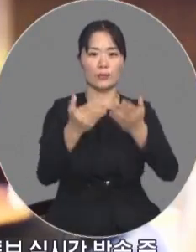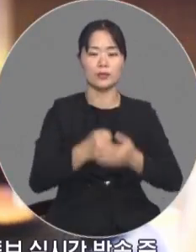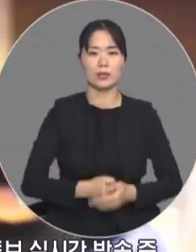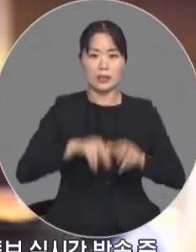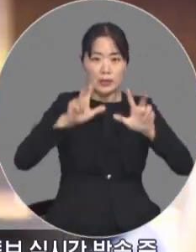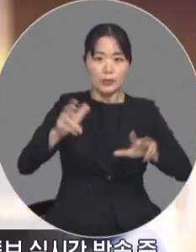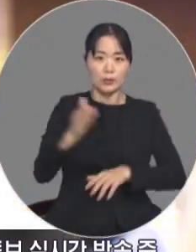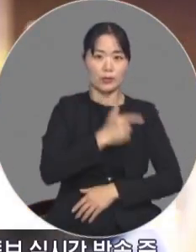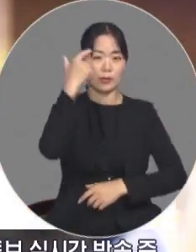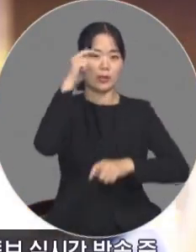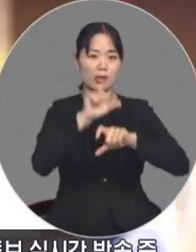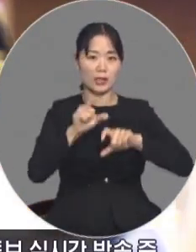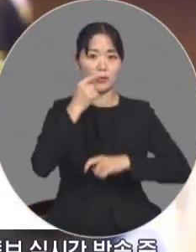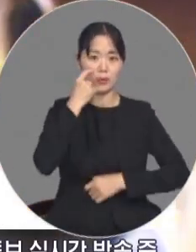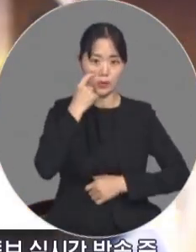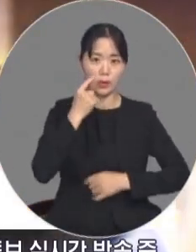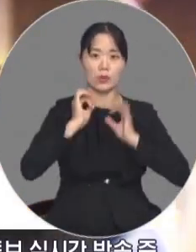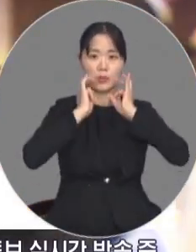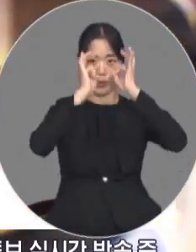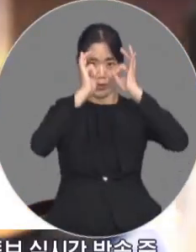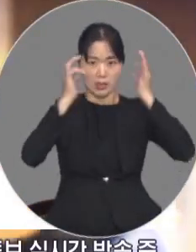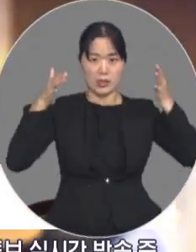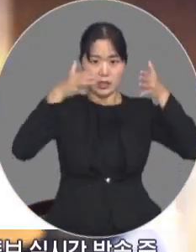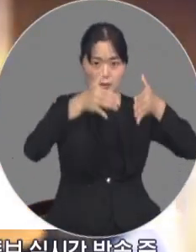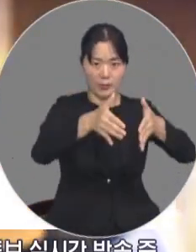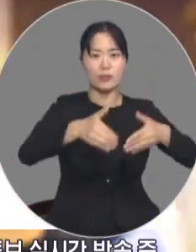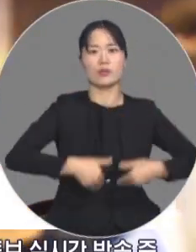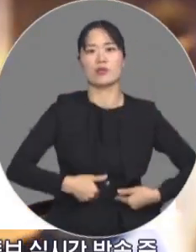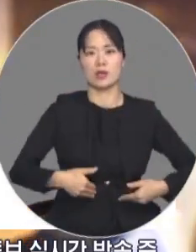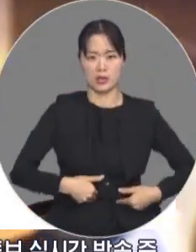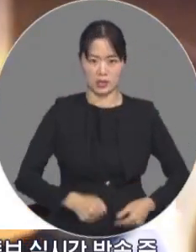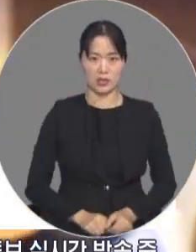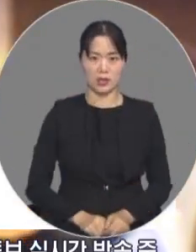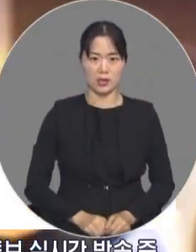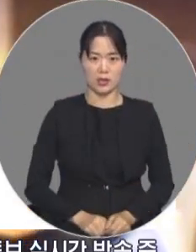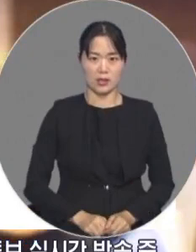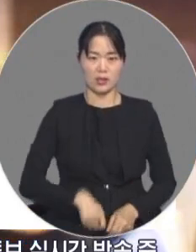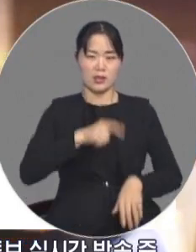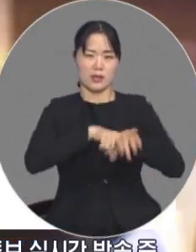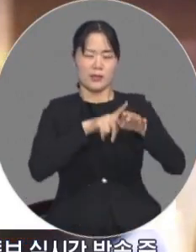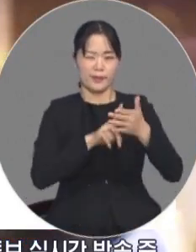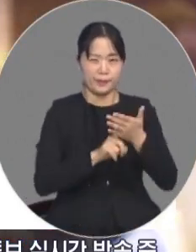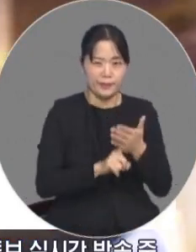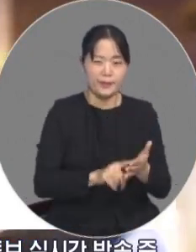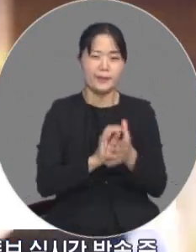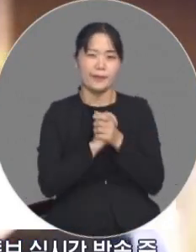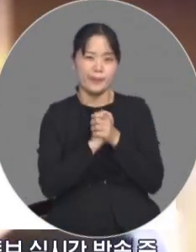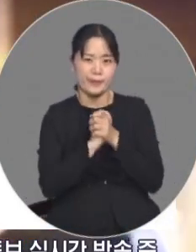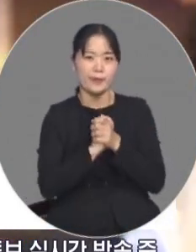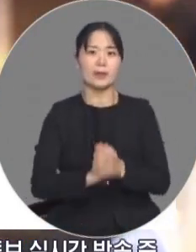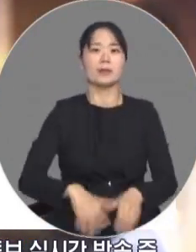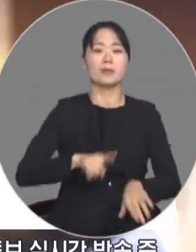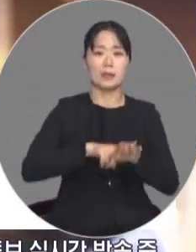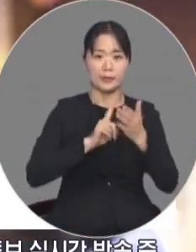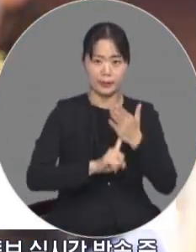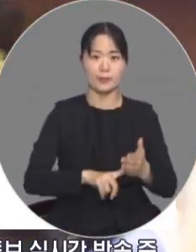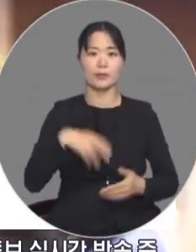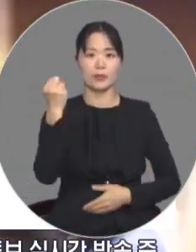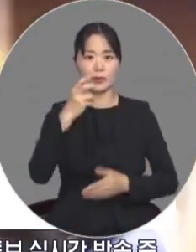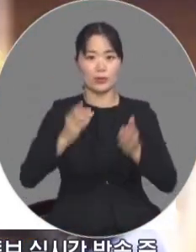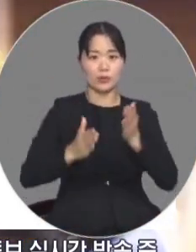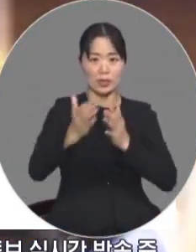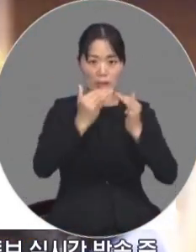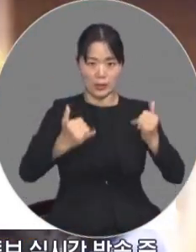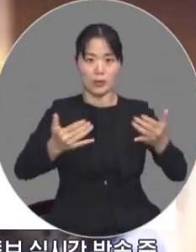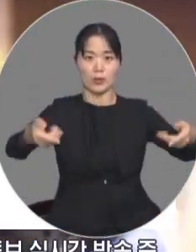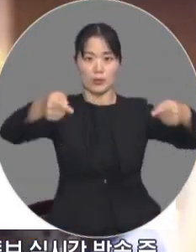지금부터라도 고민하고 노력을 기울이지 않으면 안 된다는 절박한 심정으로 오늘 전문가들의 지혜를 경청하고 함께